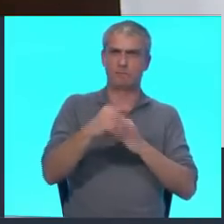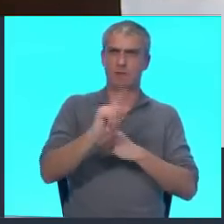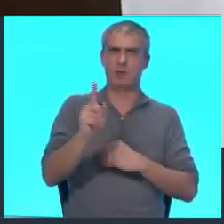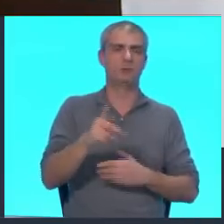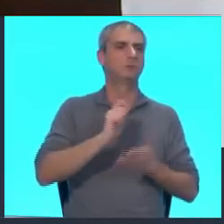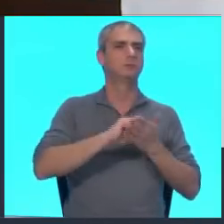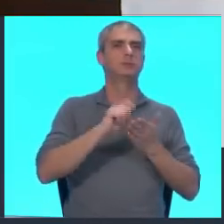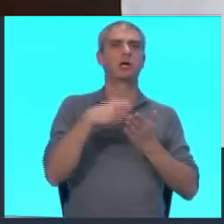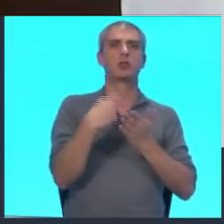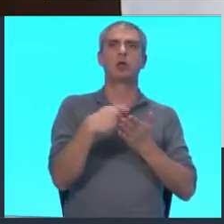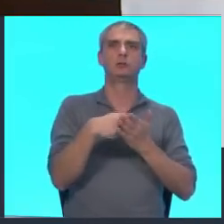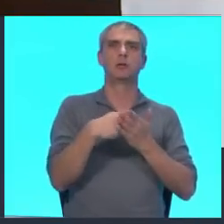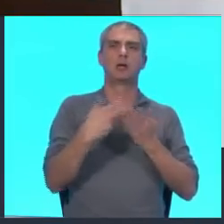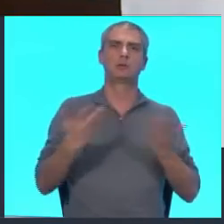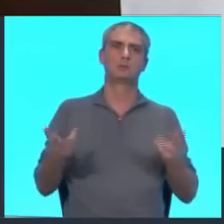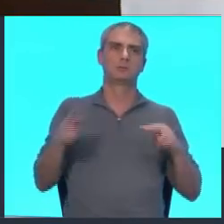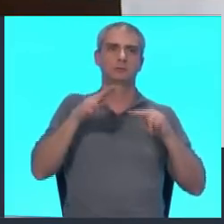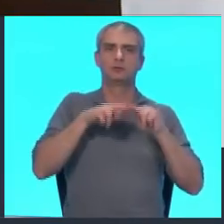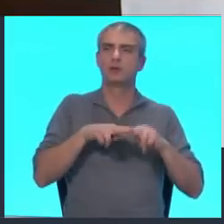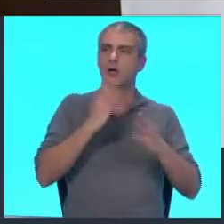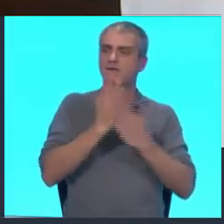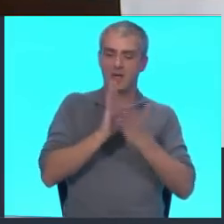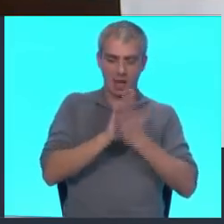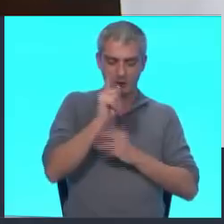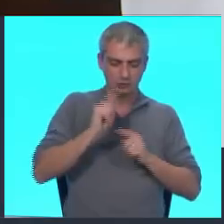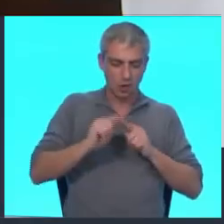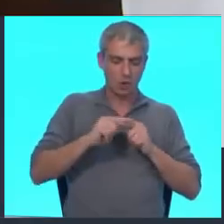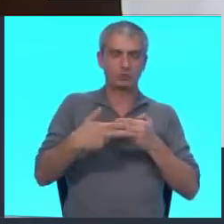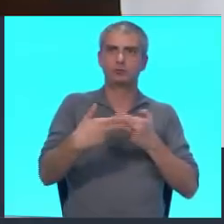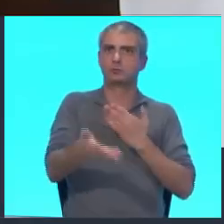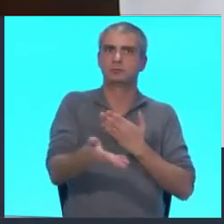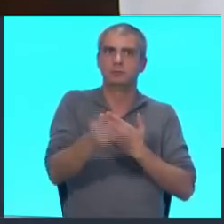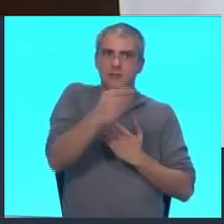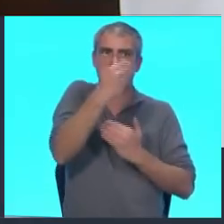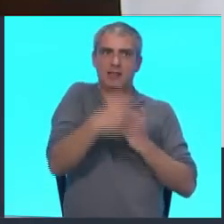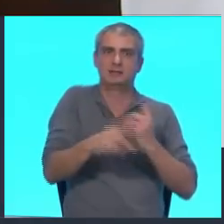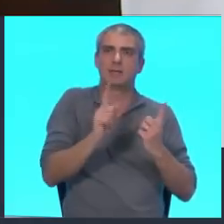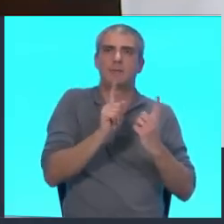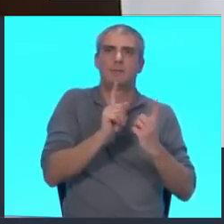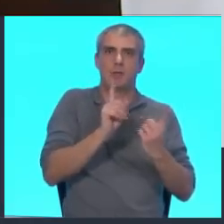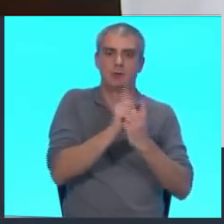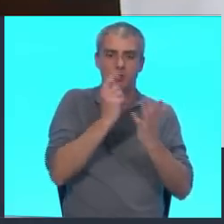בעצם... כמעט 11 חודש, הם אמורים לסיים את ההנגשה עד נובמבר